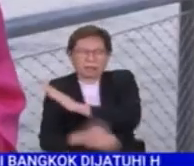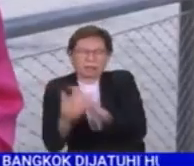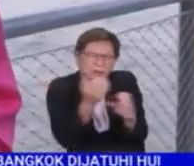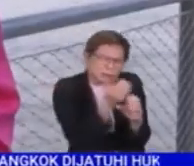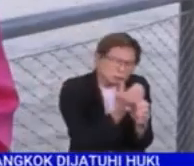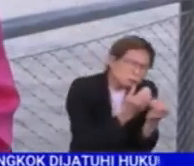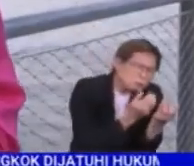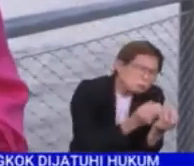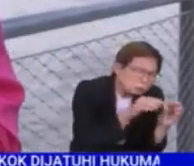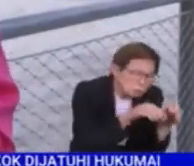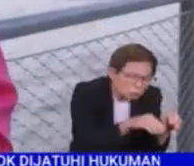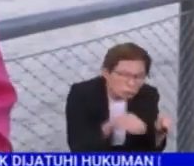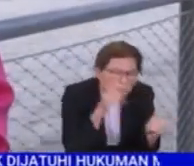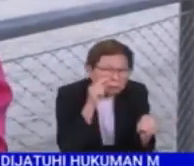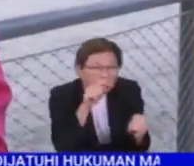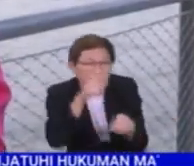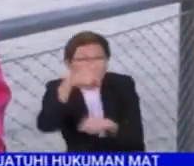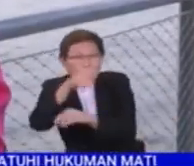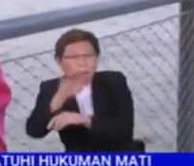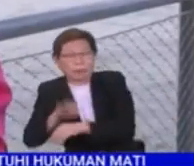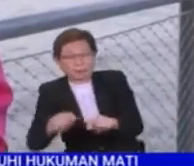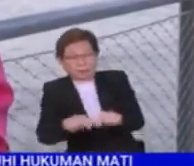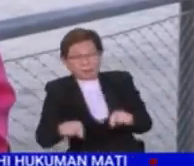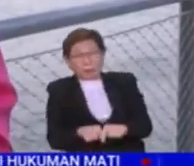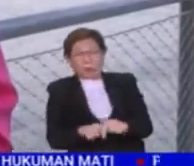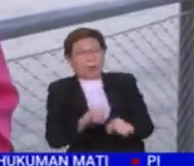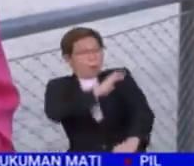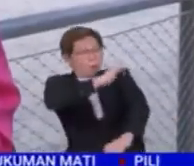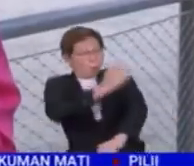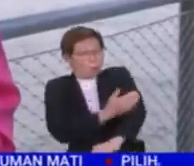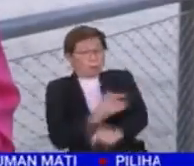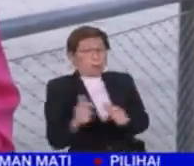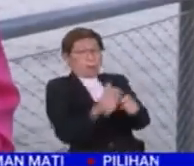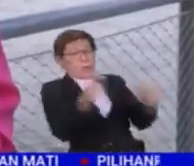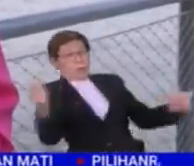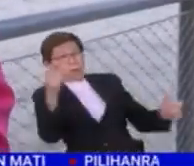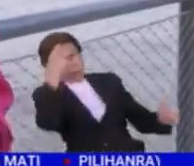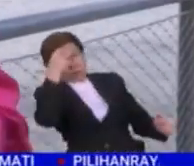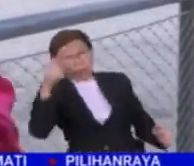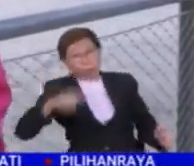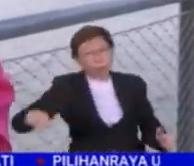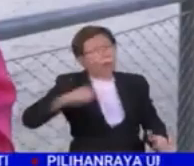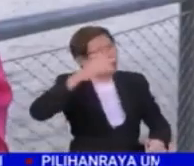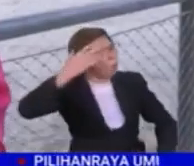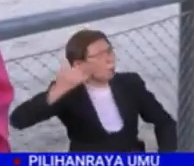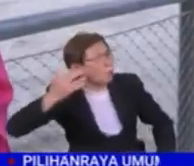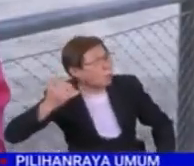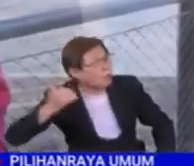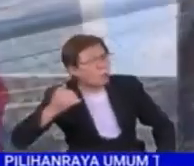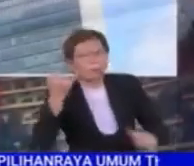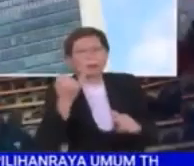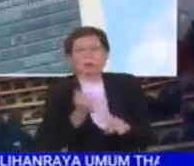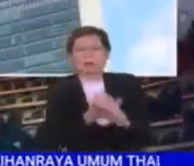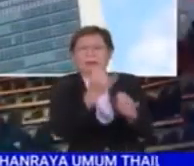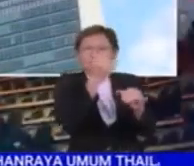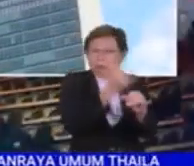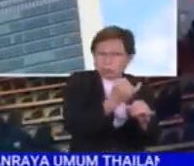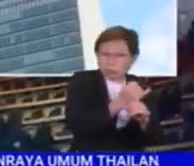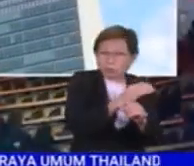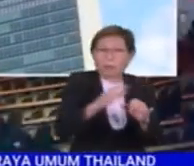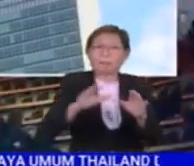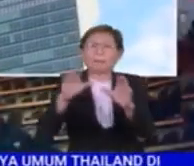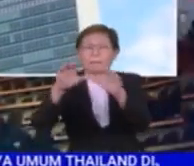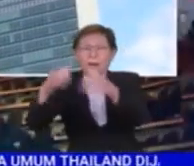kecil khususnya melihat PBB sebagai platform yang memberi kuasa lebih besar untuk mereka Kenapa institusi dan badan perundangan